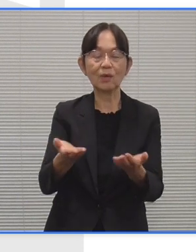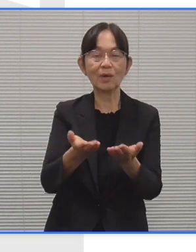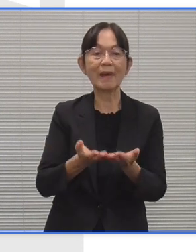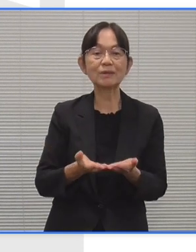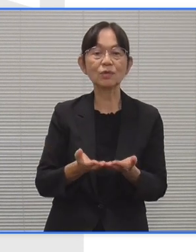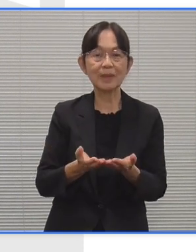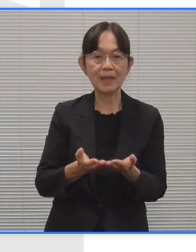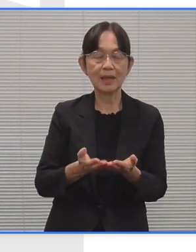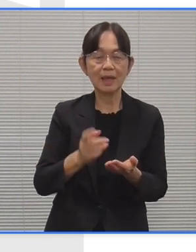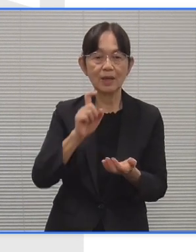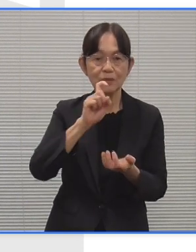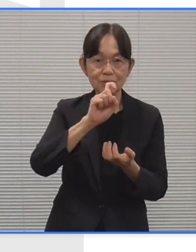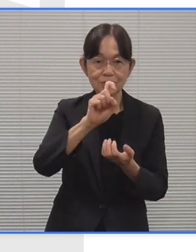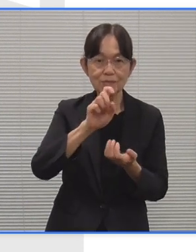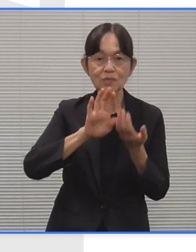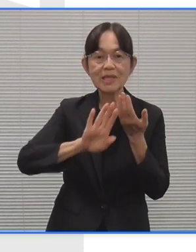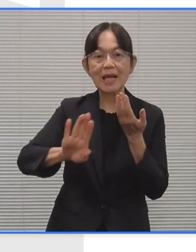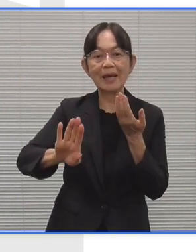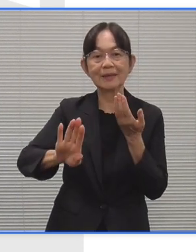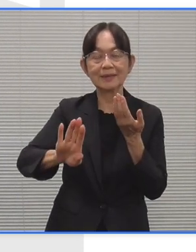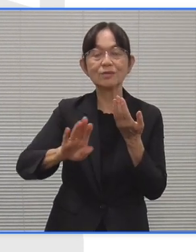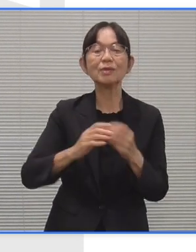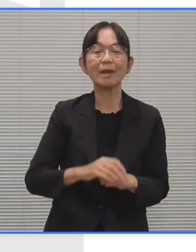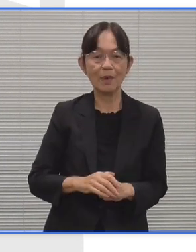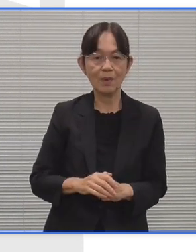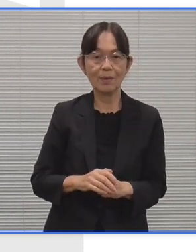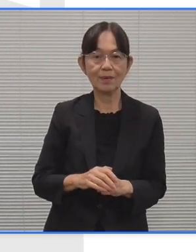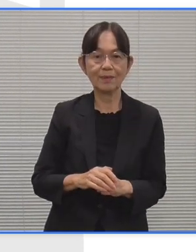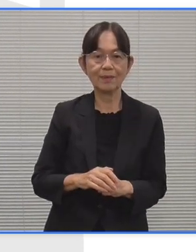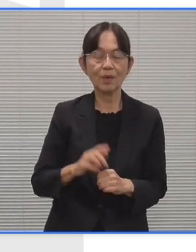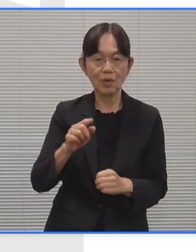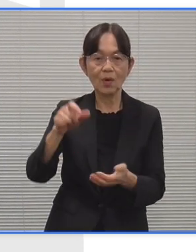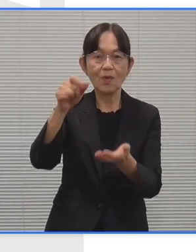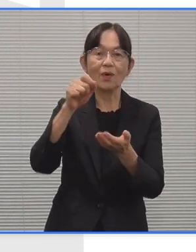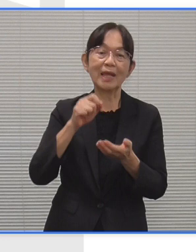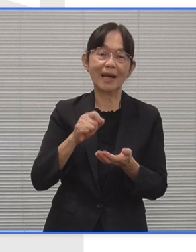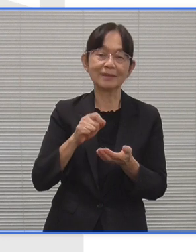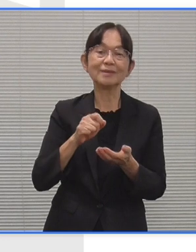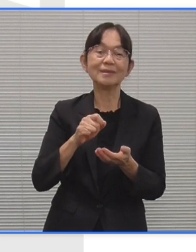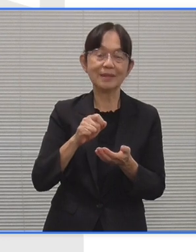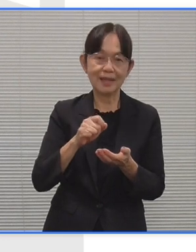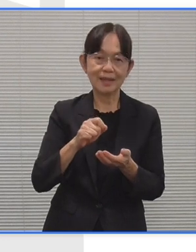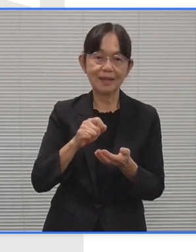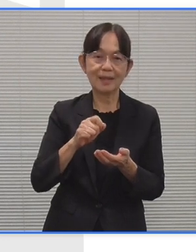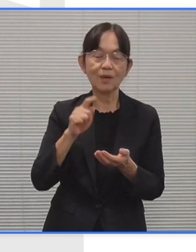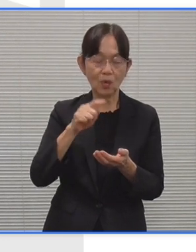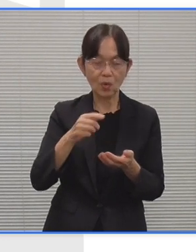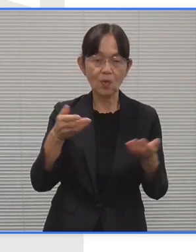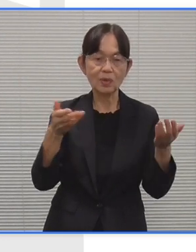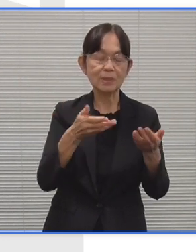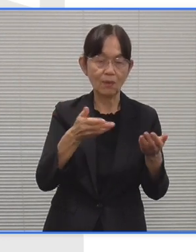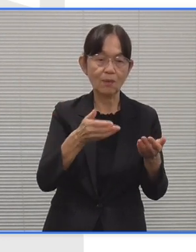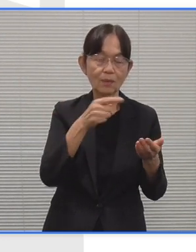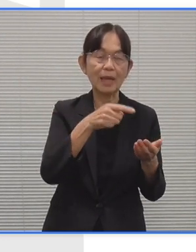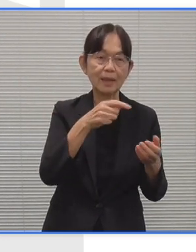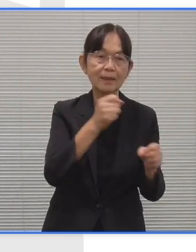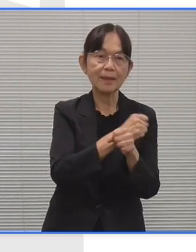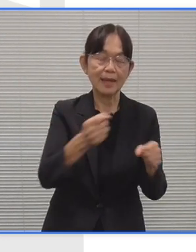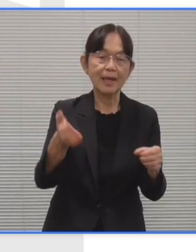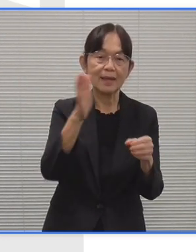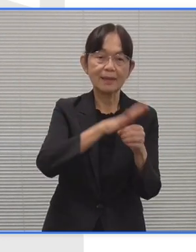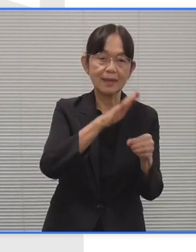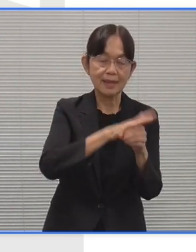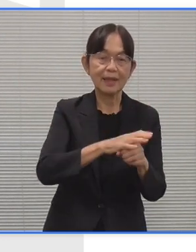ですのでこの10以外のものについても、このご提案についてはこの事業でこんな風に生かしていきた